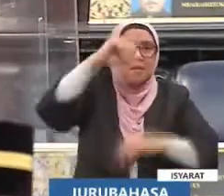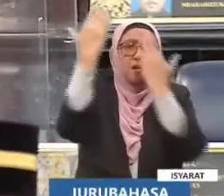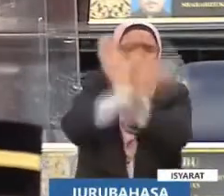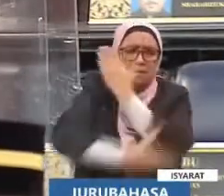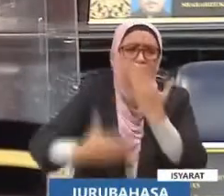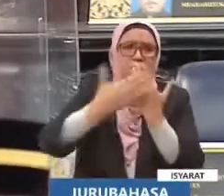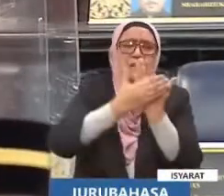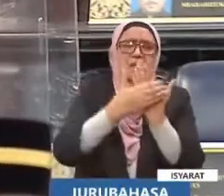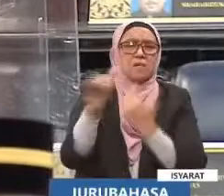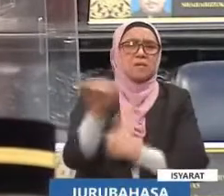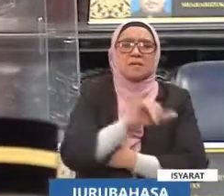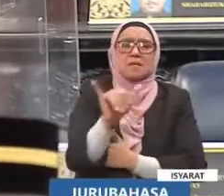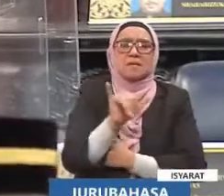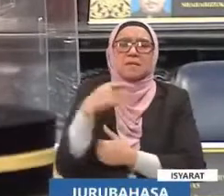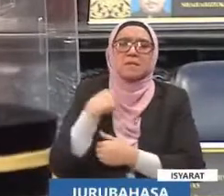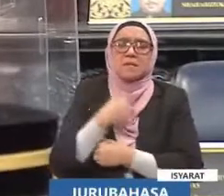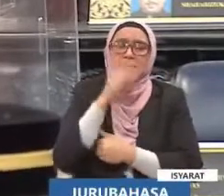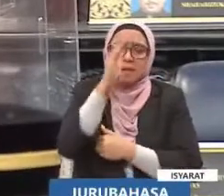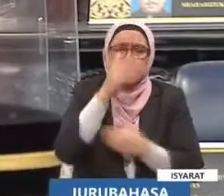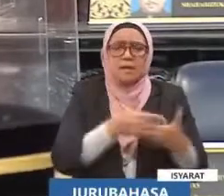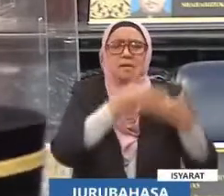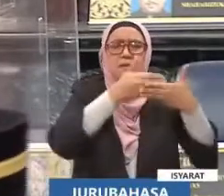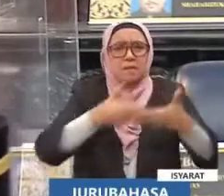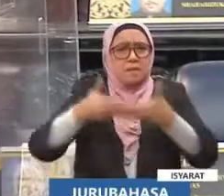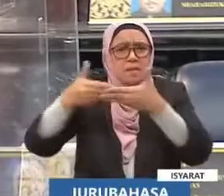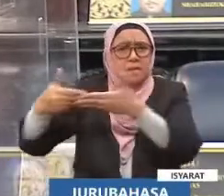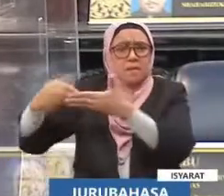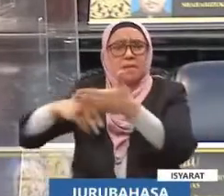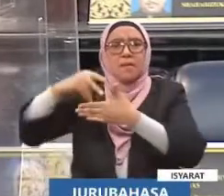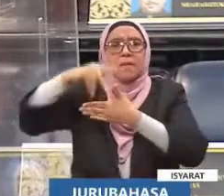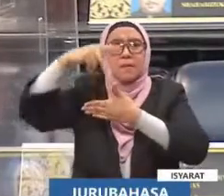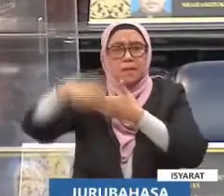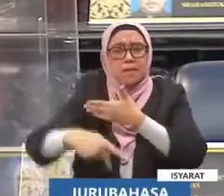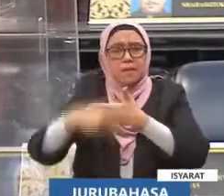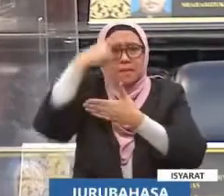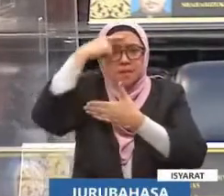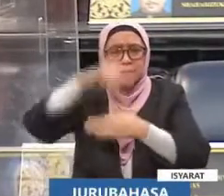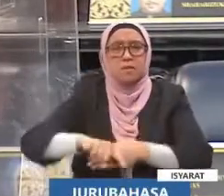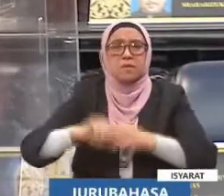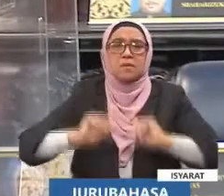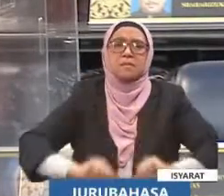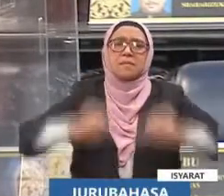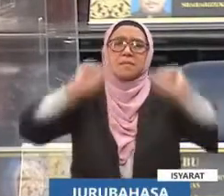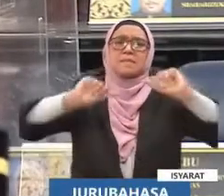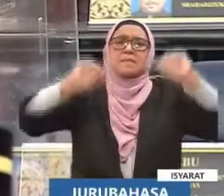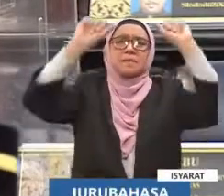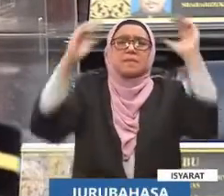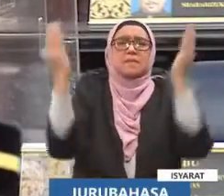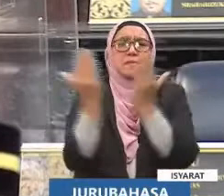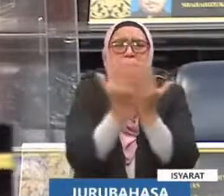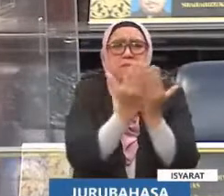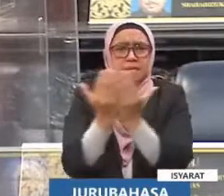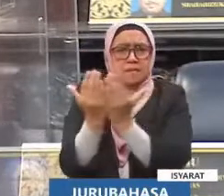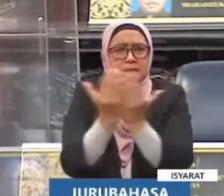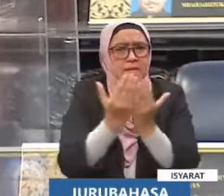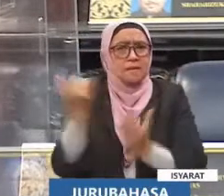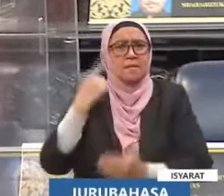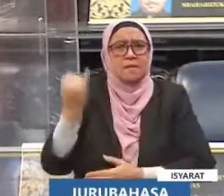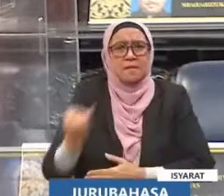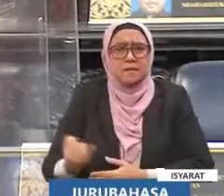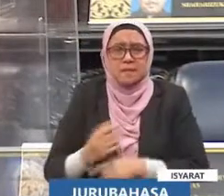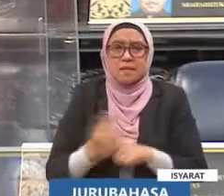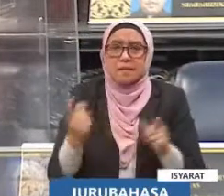disemanjung Reza juga kita akan teruskan program untuk mereka Raffles roda itu ini Kita paham bahwa di seluruh Malaysia